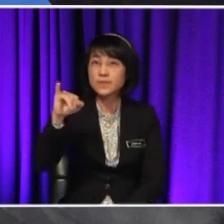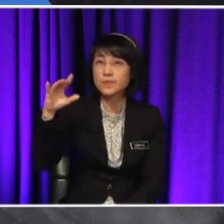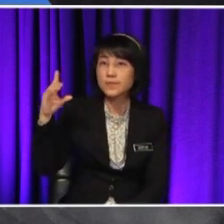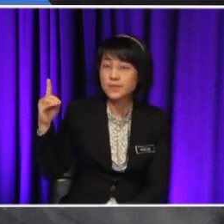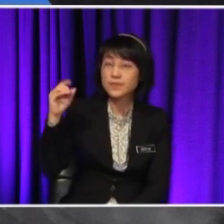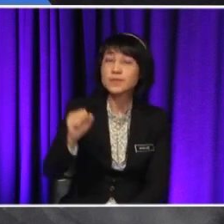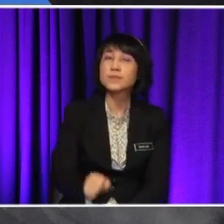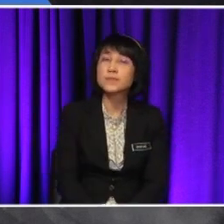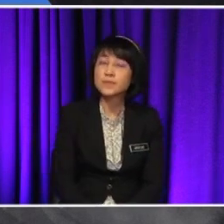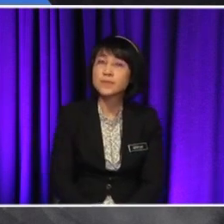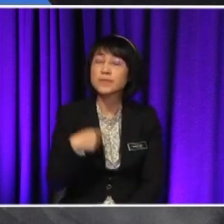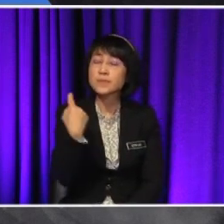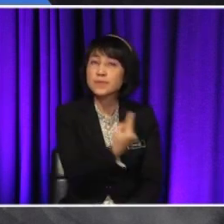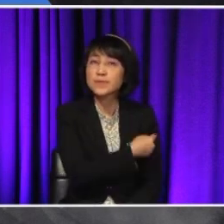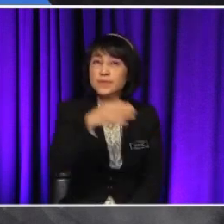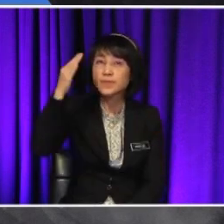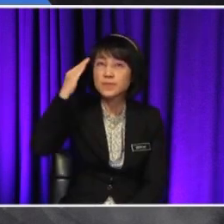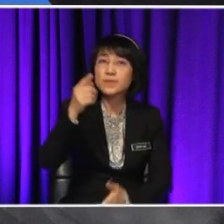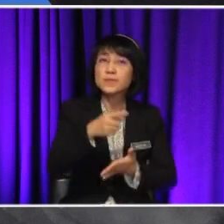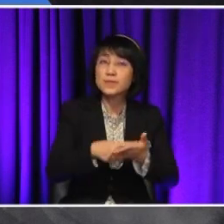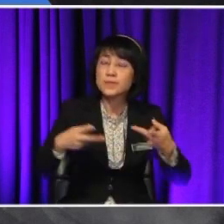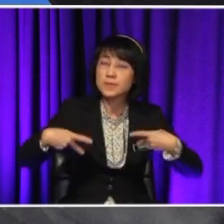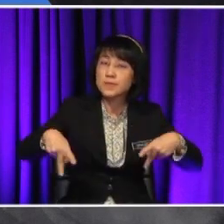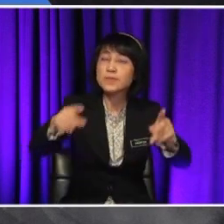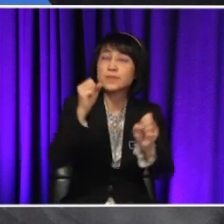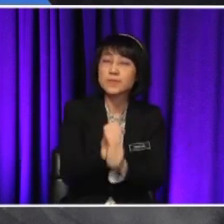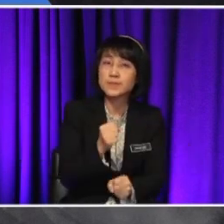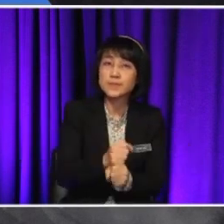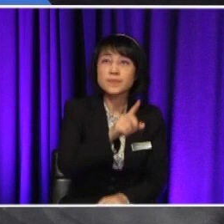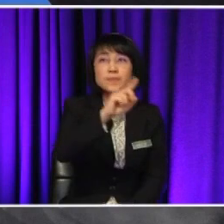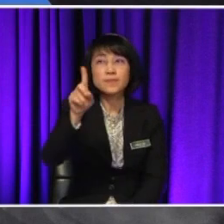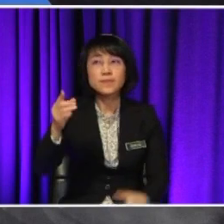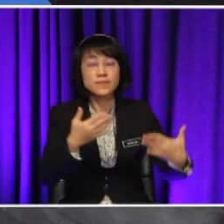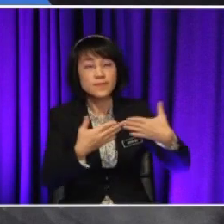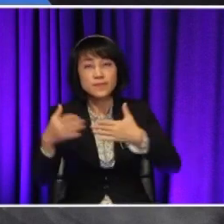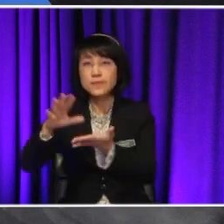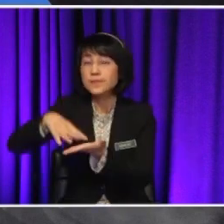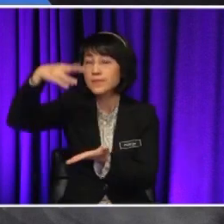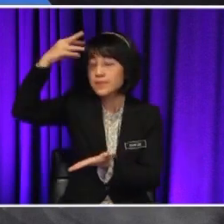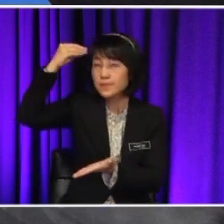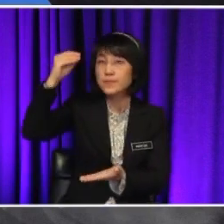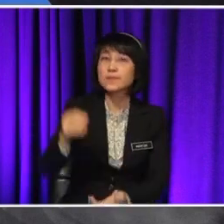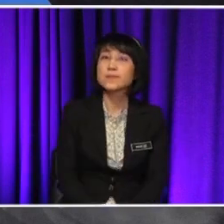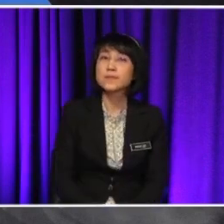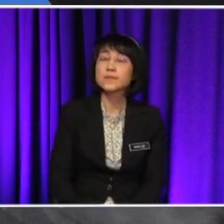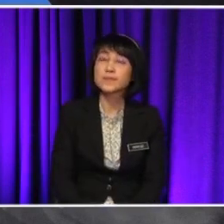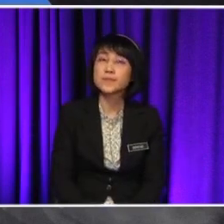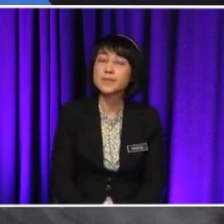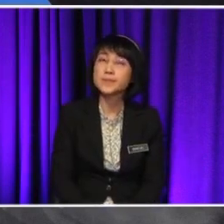ID. Jadi kita tahu apakah peluang pekerjaan, kat mana nak sambung belajar. Ini yang kita kena belajar untuk tajuk